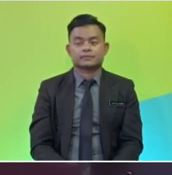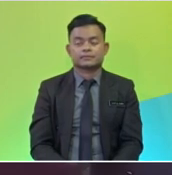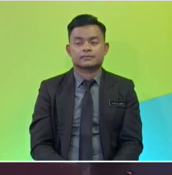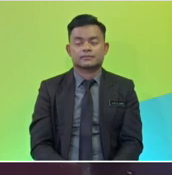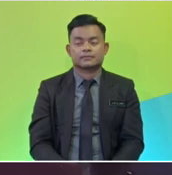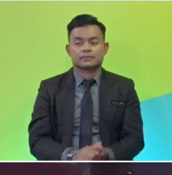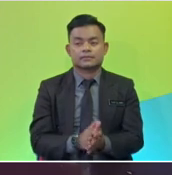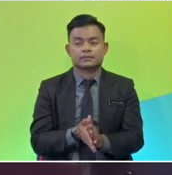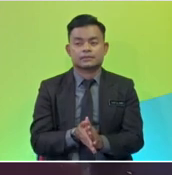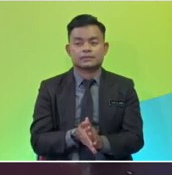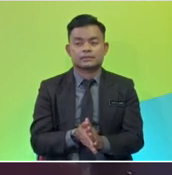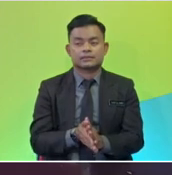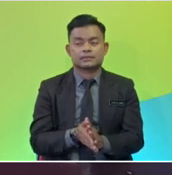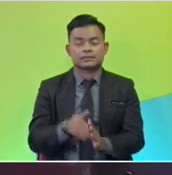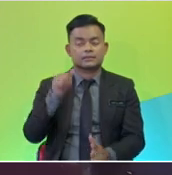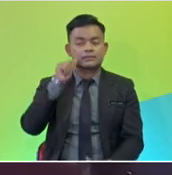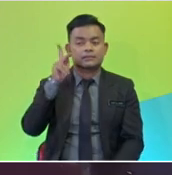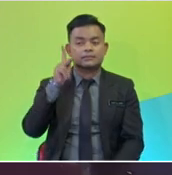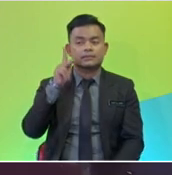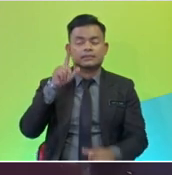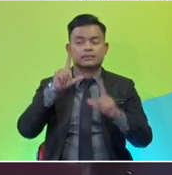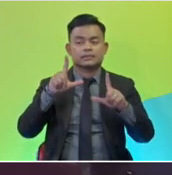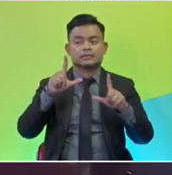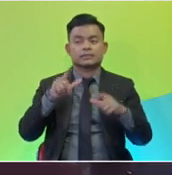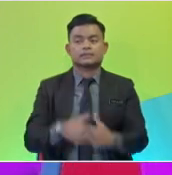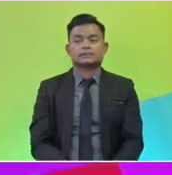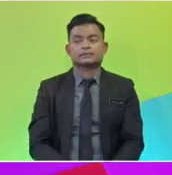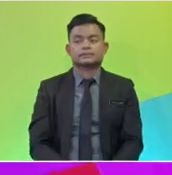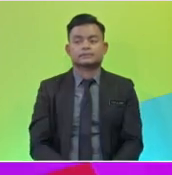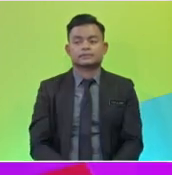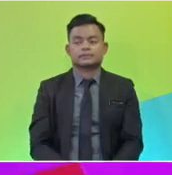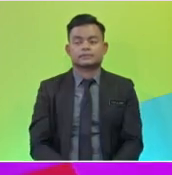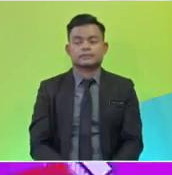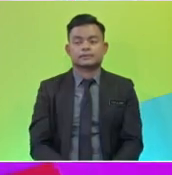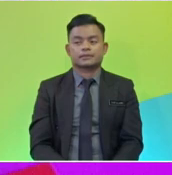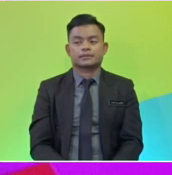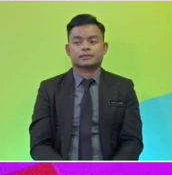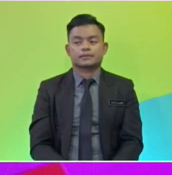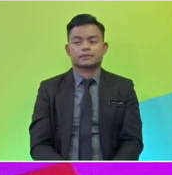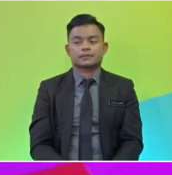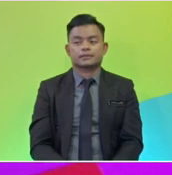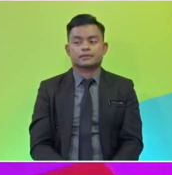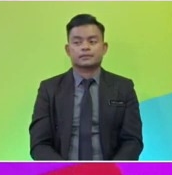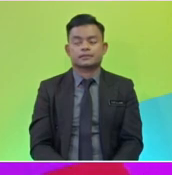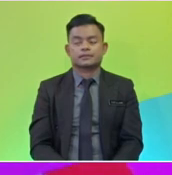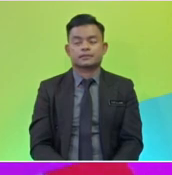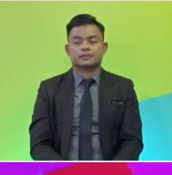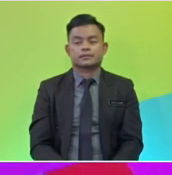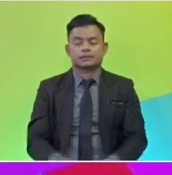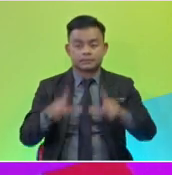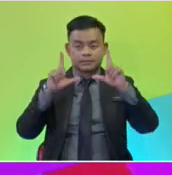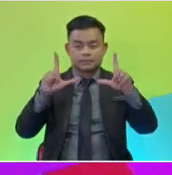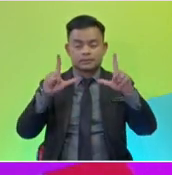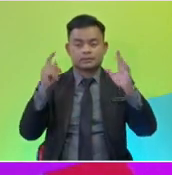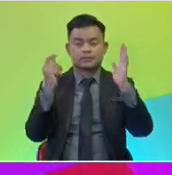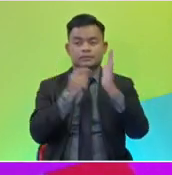dulu boleh ke Cikgu boleh Cik boleh boleh AKM okey jadi inilah Dia papan tanda yang saya telah hasilkan okey saya letak dekat sini nampak ni